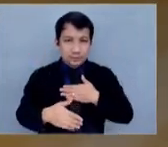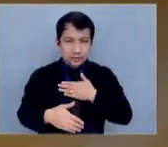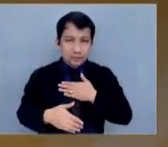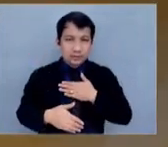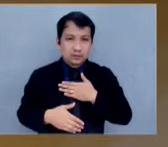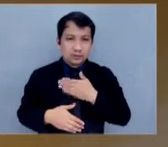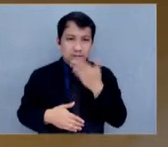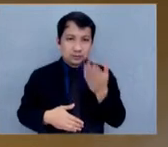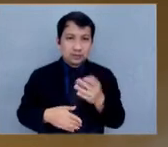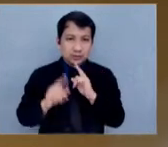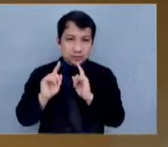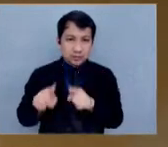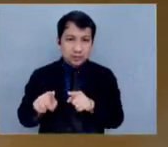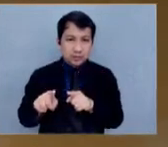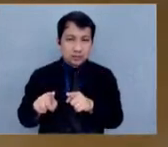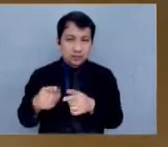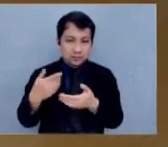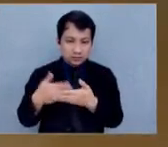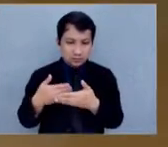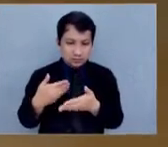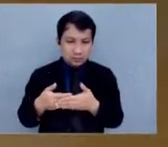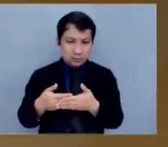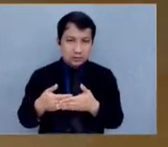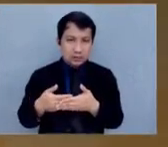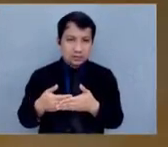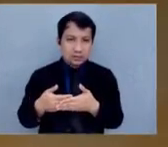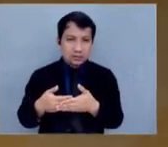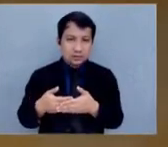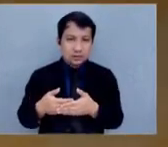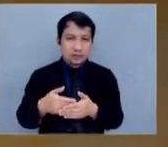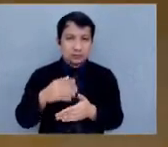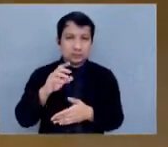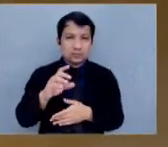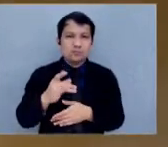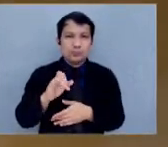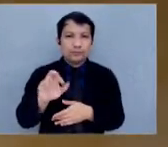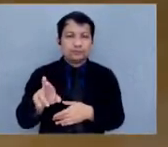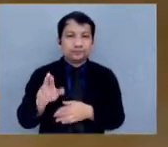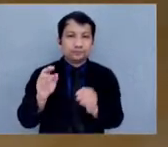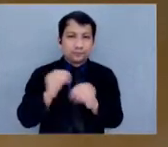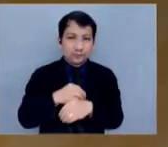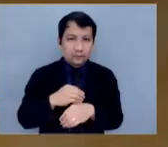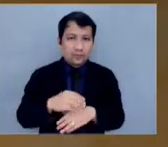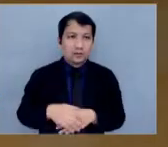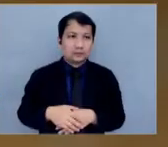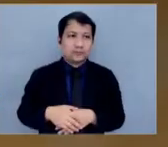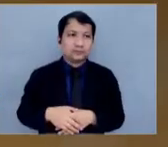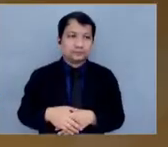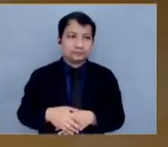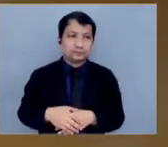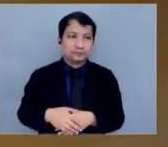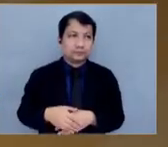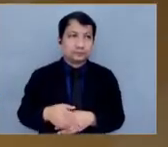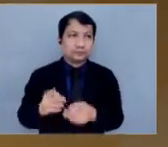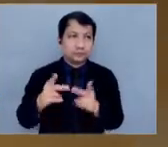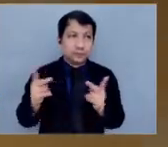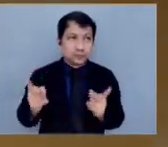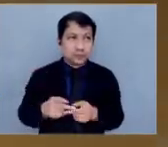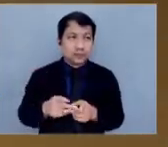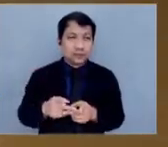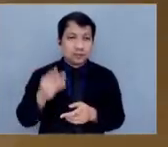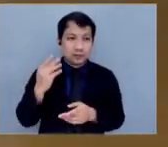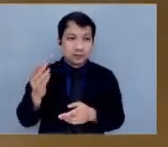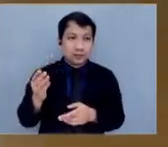report it to the nearest CNR, PNR, or DNR office sa inyong lugar or your barangay